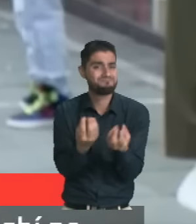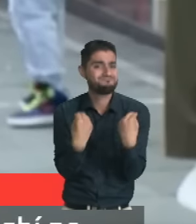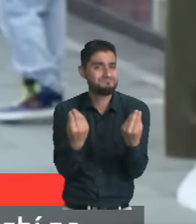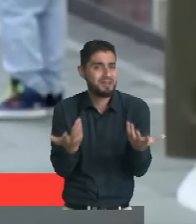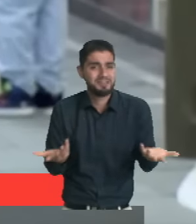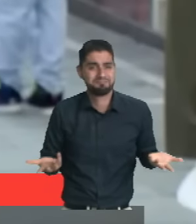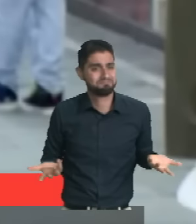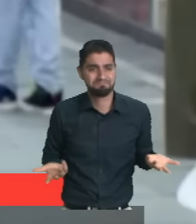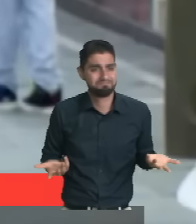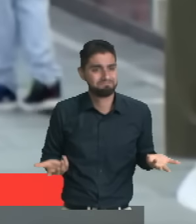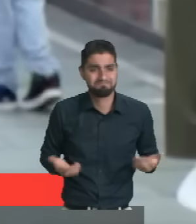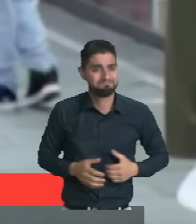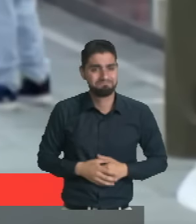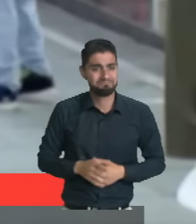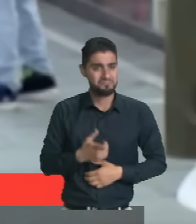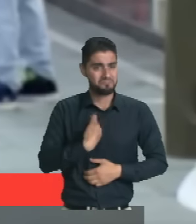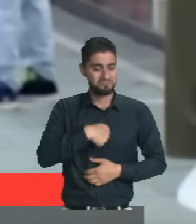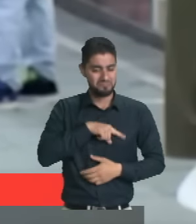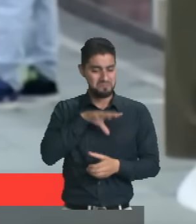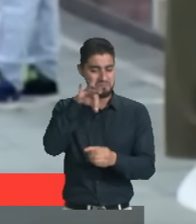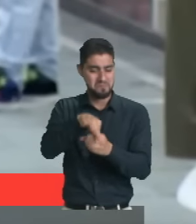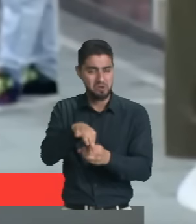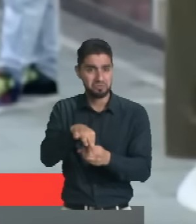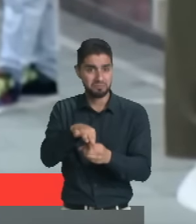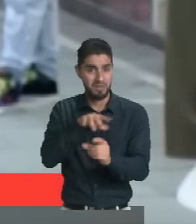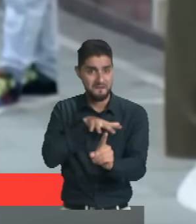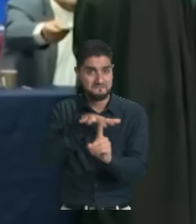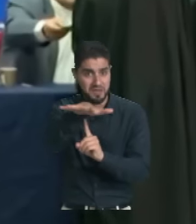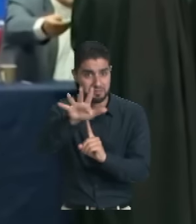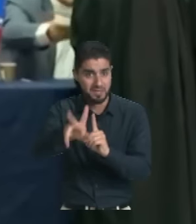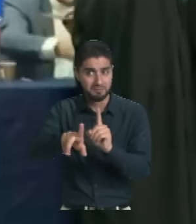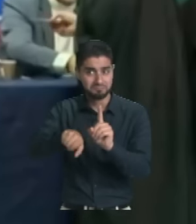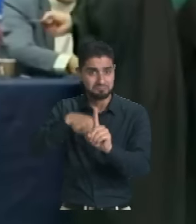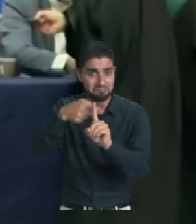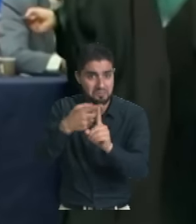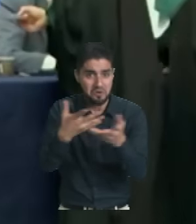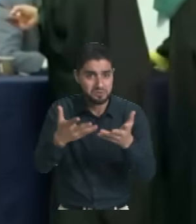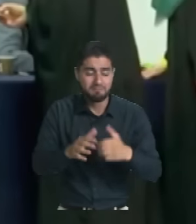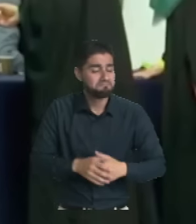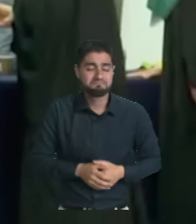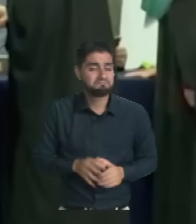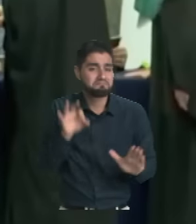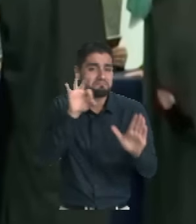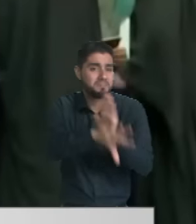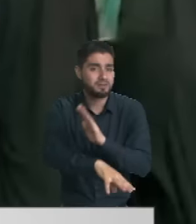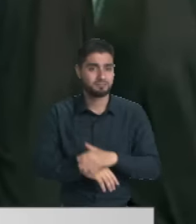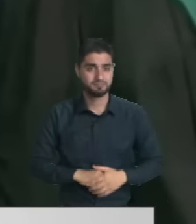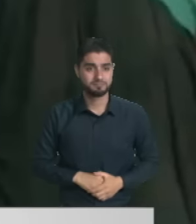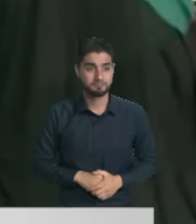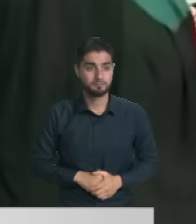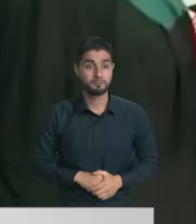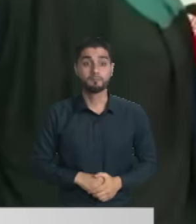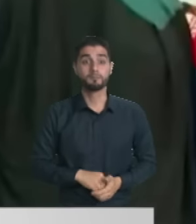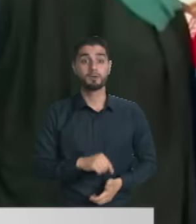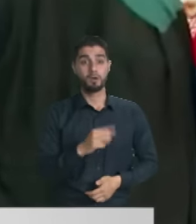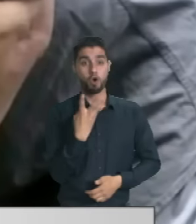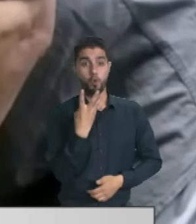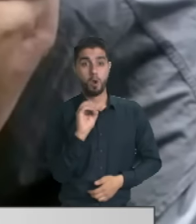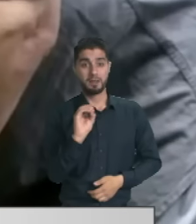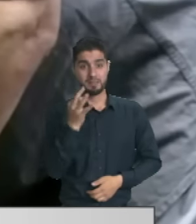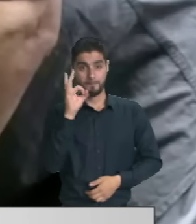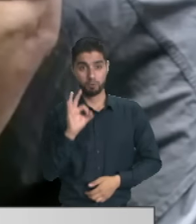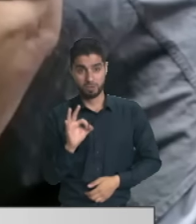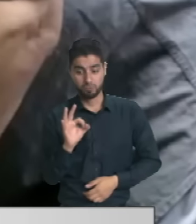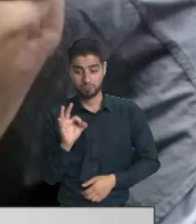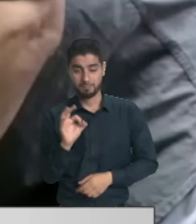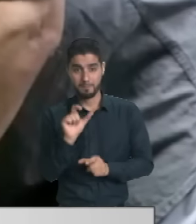اینکه نظر ما یا رأی ما هیچ تأثیری نمیذاره. Y es que solo el 40% de los 61 millones de votantes